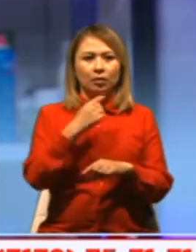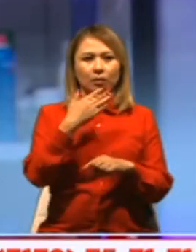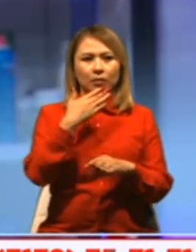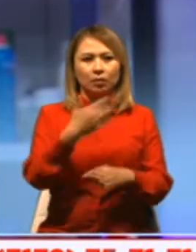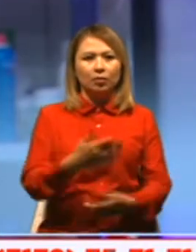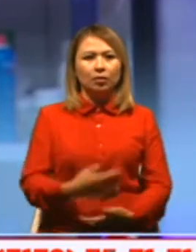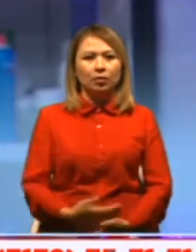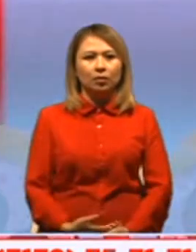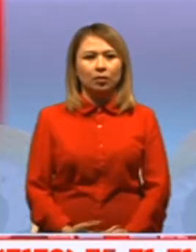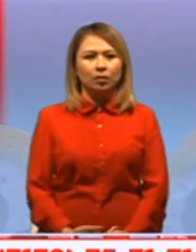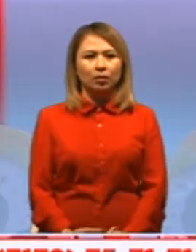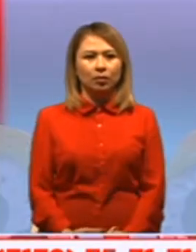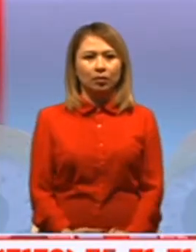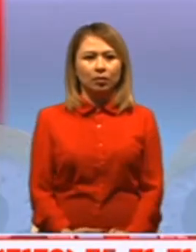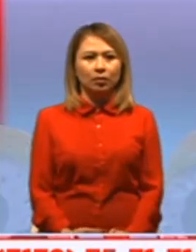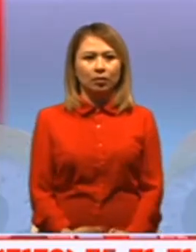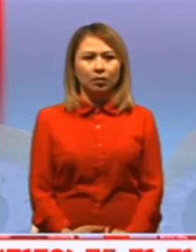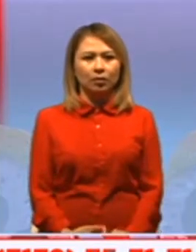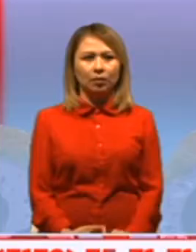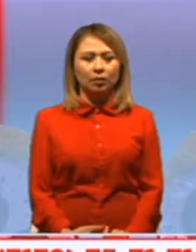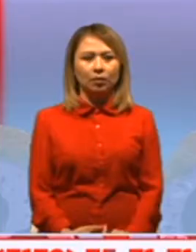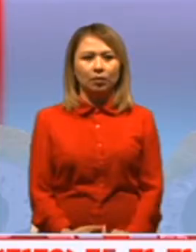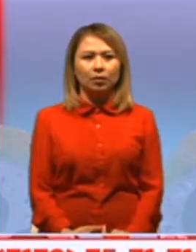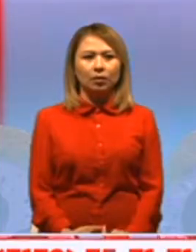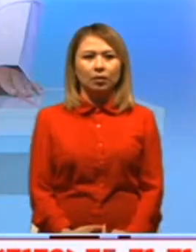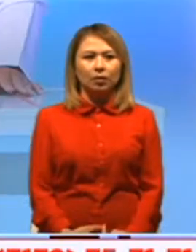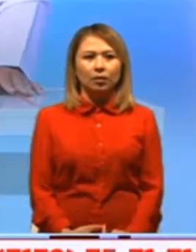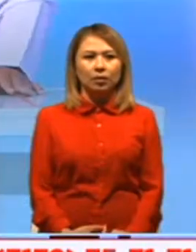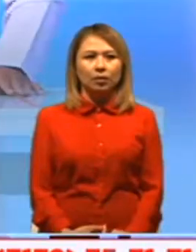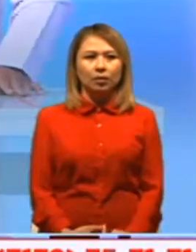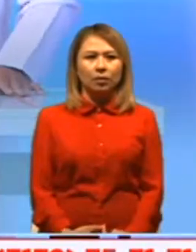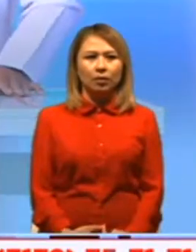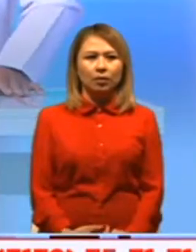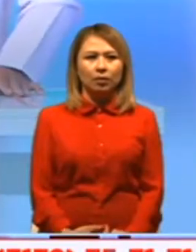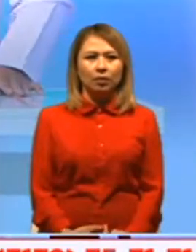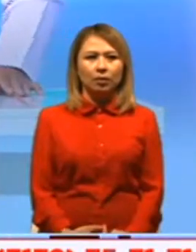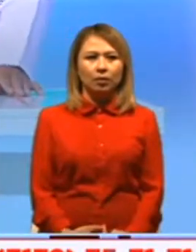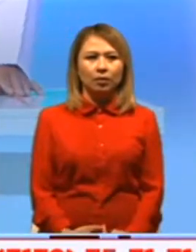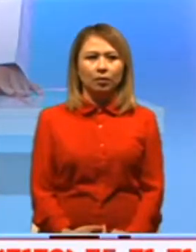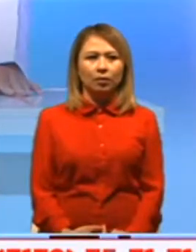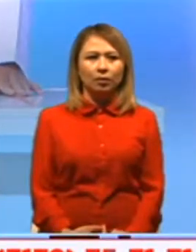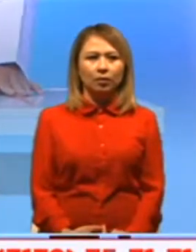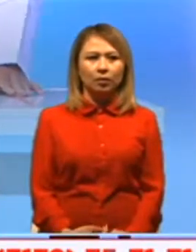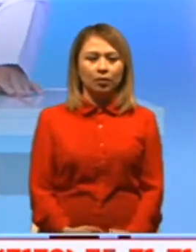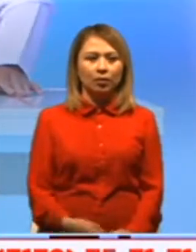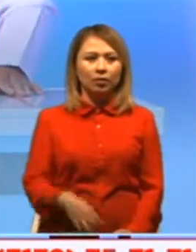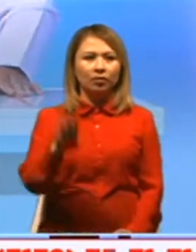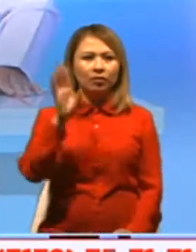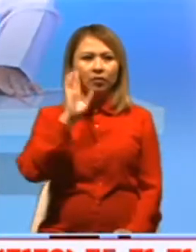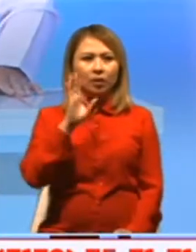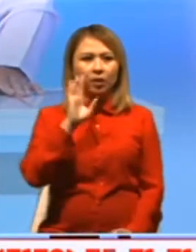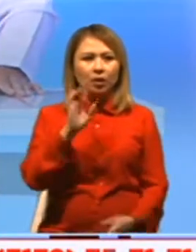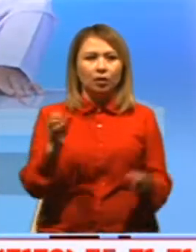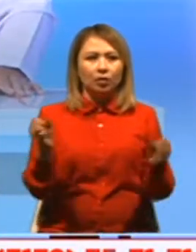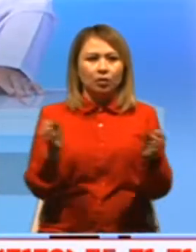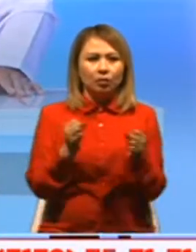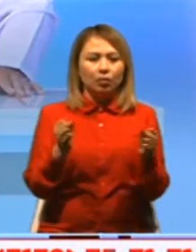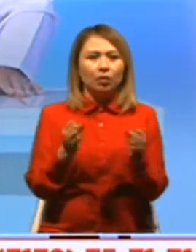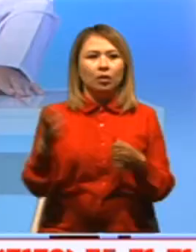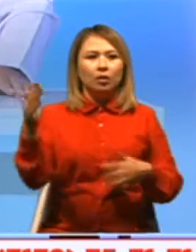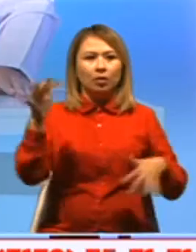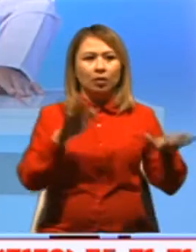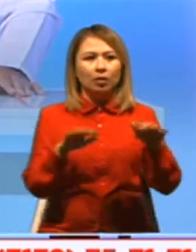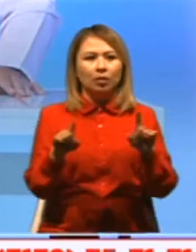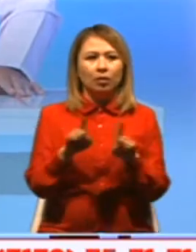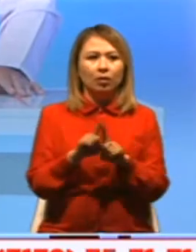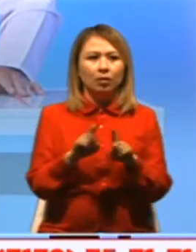деп ойлап отырмын. Айтып сұрап тұрмын. Иә, негізі тау суы, мұздай судың пайдасы зор деп айтамыз. Бұл